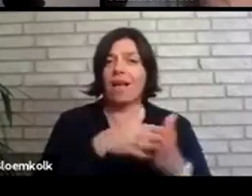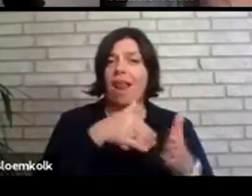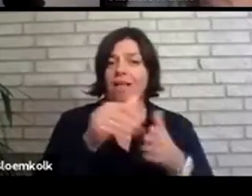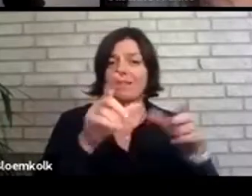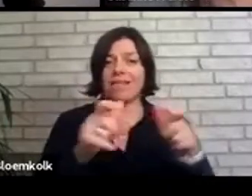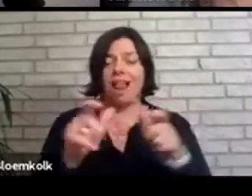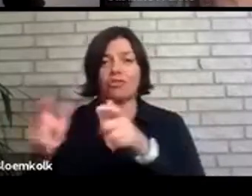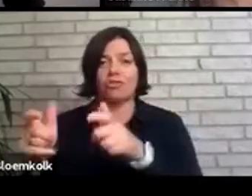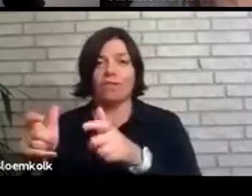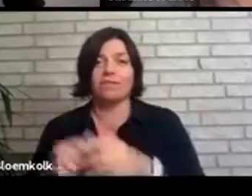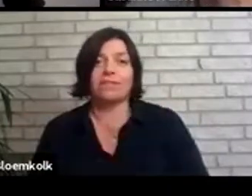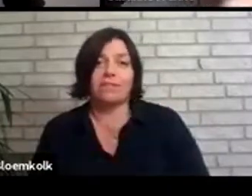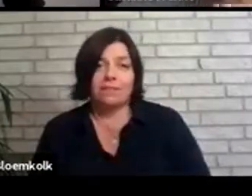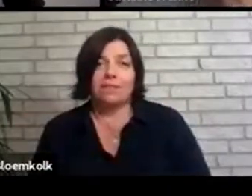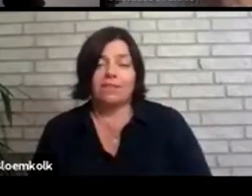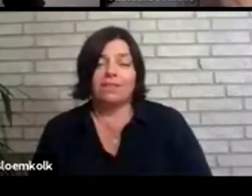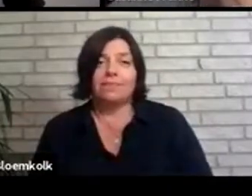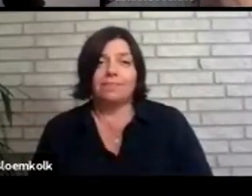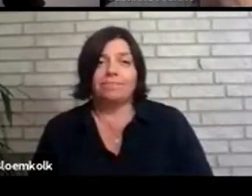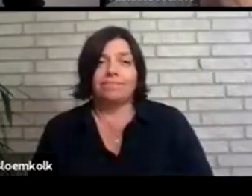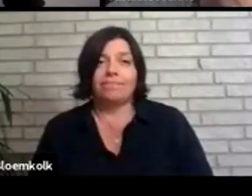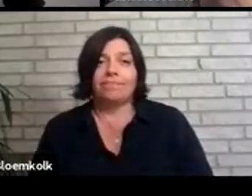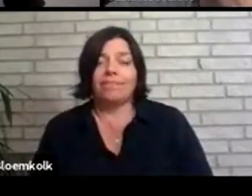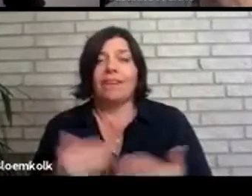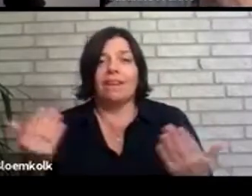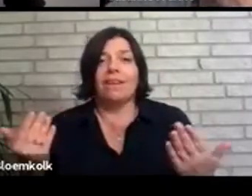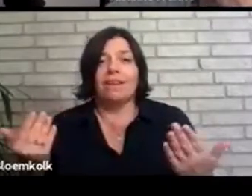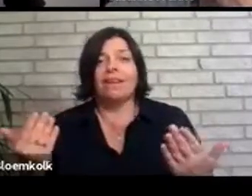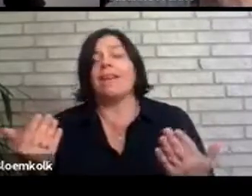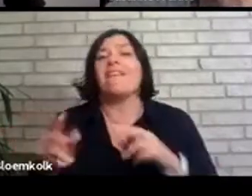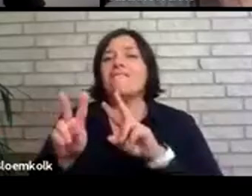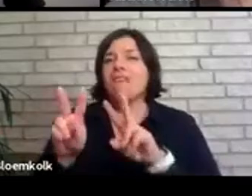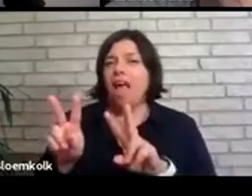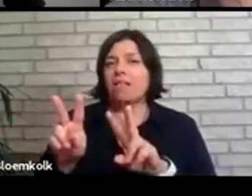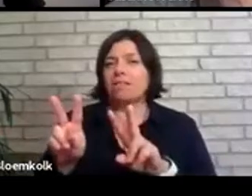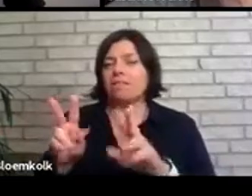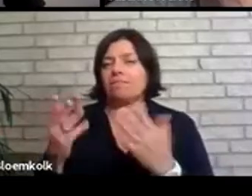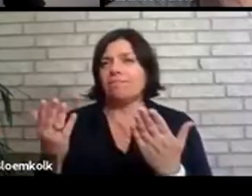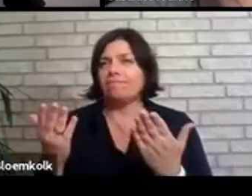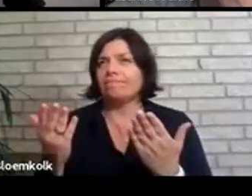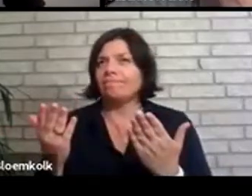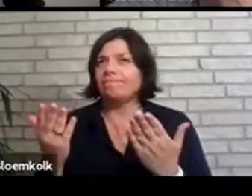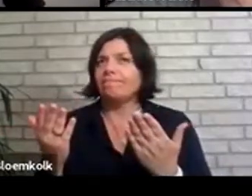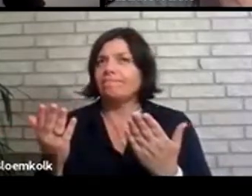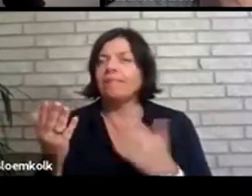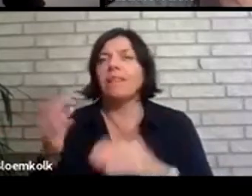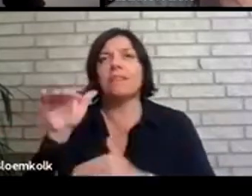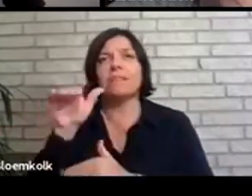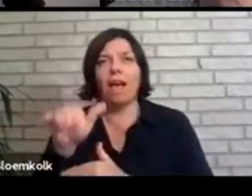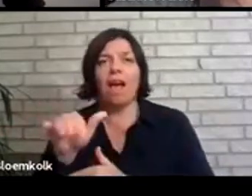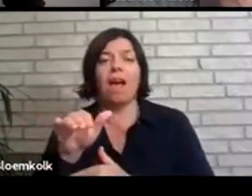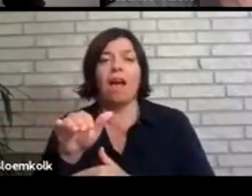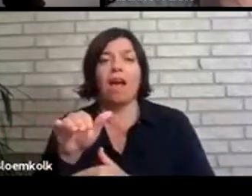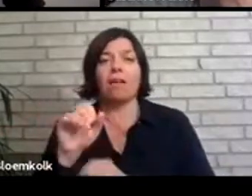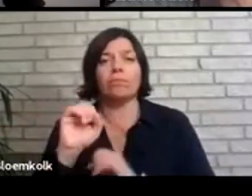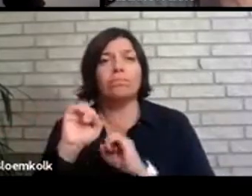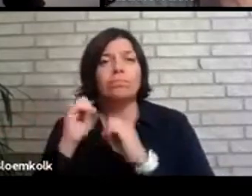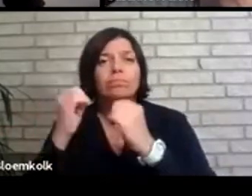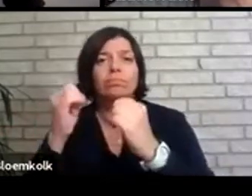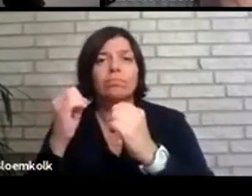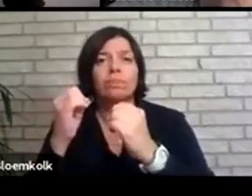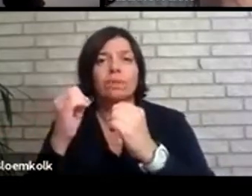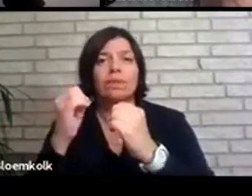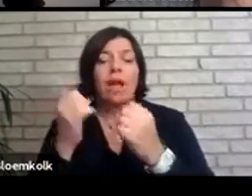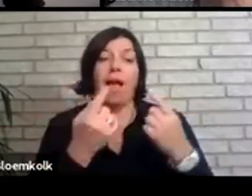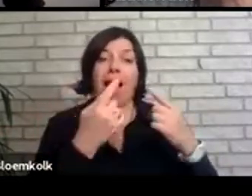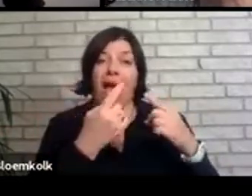Fans, dass die sich noch mehr konstituiert, aber auf der anderen Seite ganz, ganz viele Menschen akzeptieren, dass der Fußball